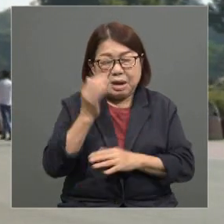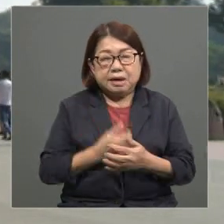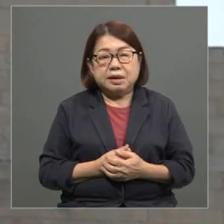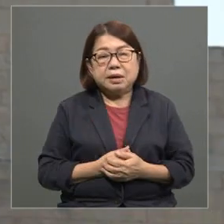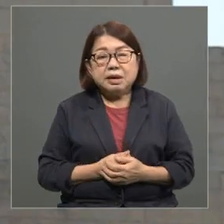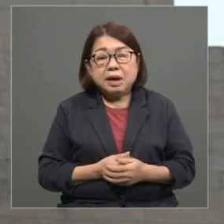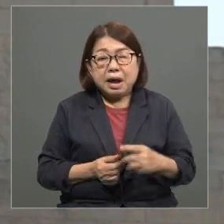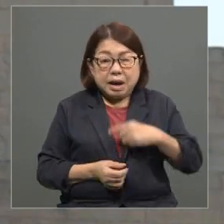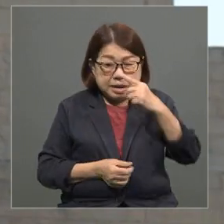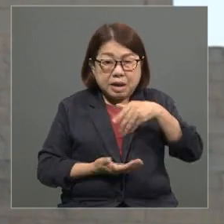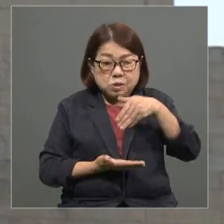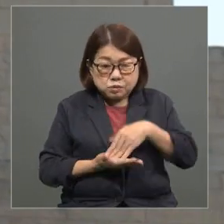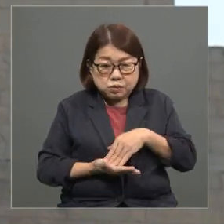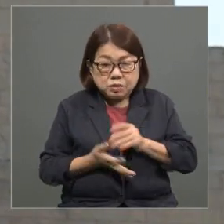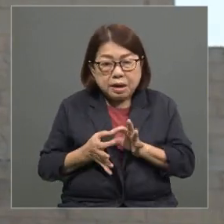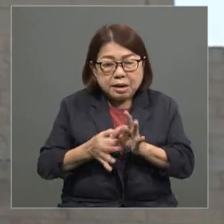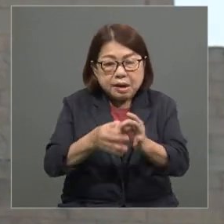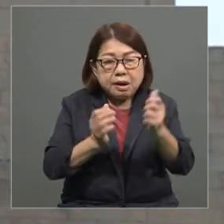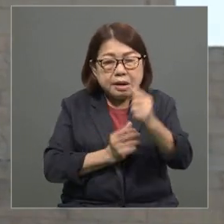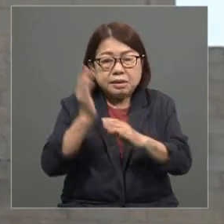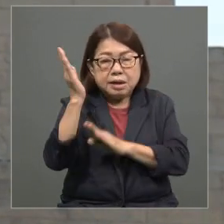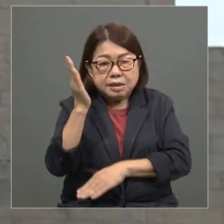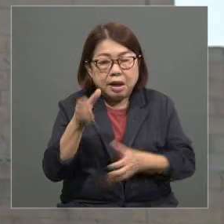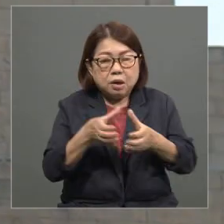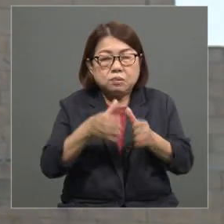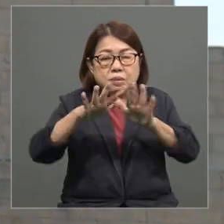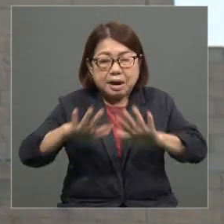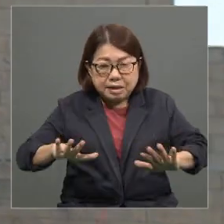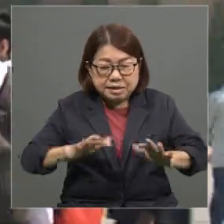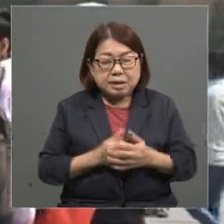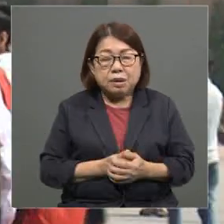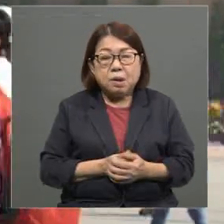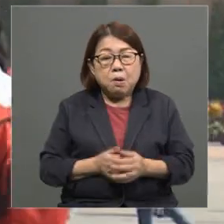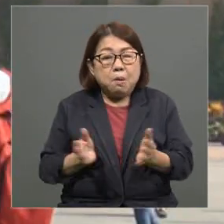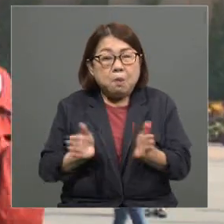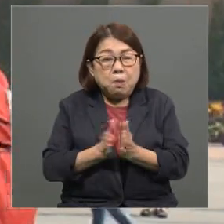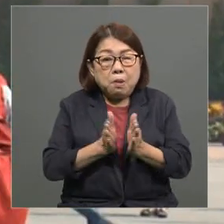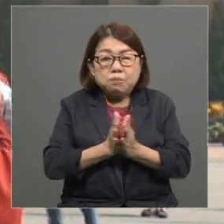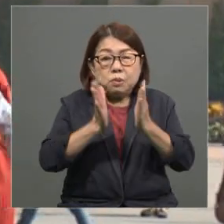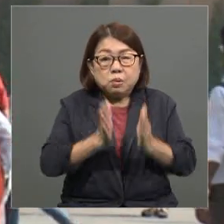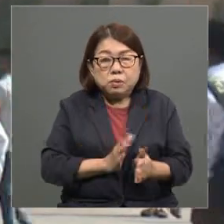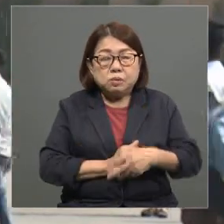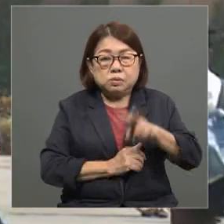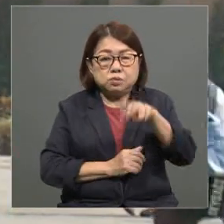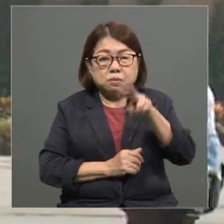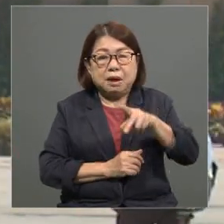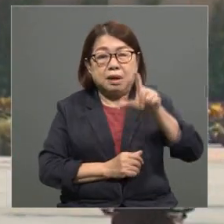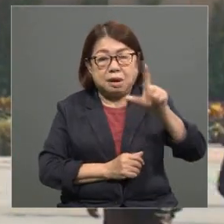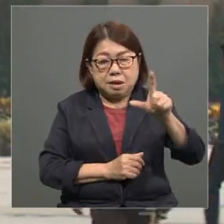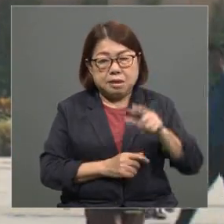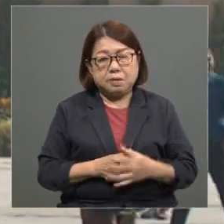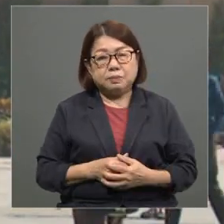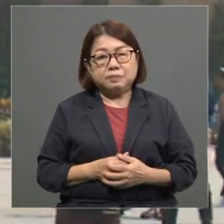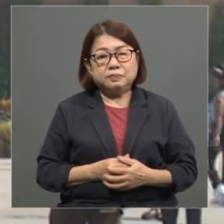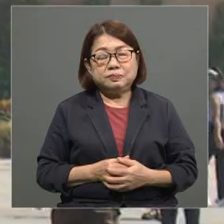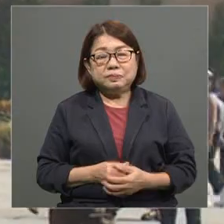ชียใต้กับกลุ่มประเทศอาเซียนและรวมไปถึงอาเซียนพลัสนะครับซึ่งถ้ารวมทั้งหมดเนี่ยมีประชากรอีกประมาณ 2,000 ล้านคนเช่นเดียวกันโด